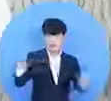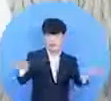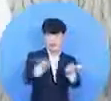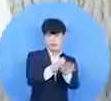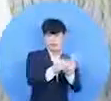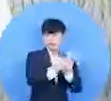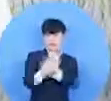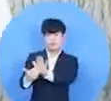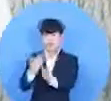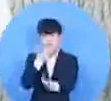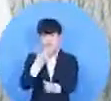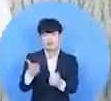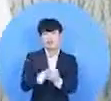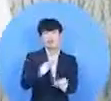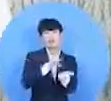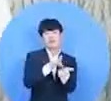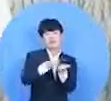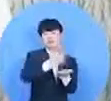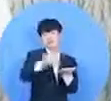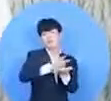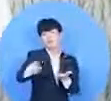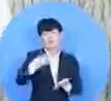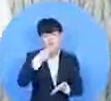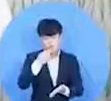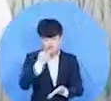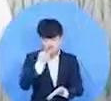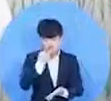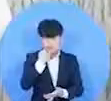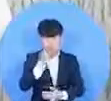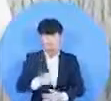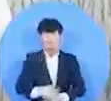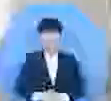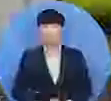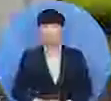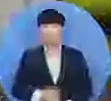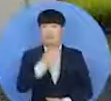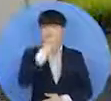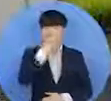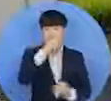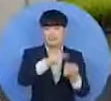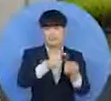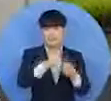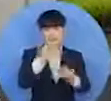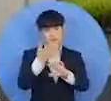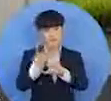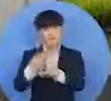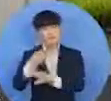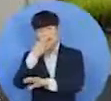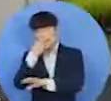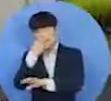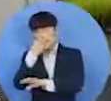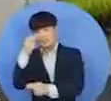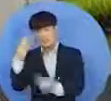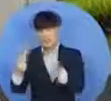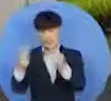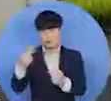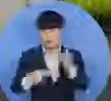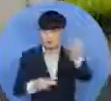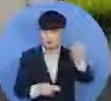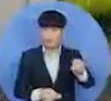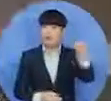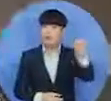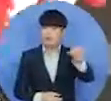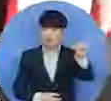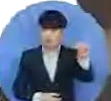제초제로서 농사가 가능하게 해주는 방법이 우렁이 농법이라고 합니다. 이렇게 우렁이 농법으로 생산된 쌀은